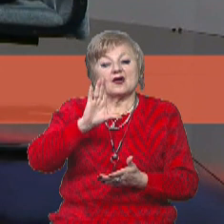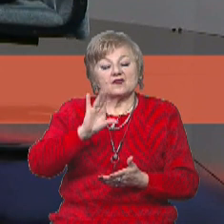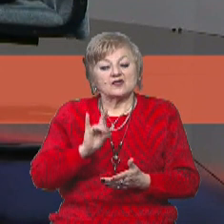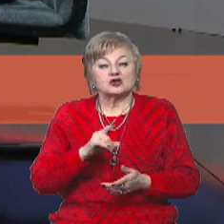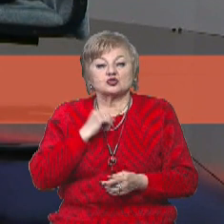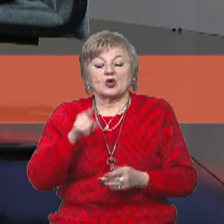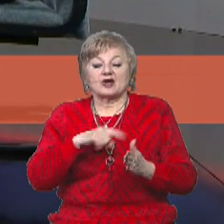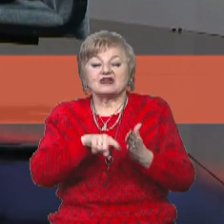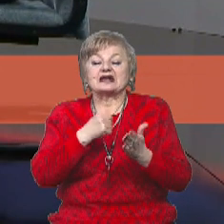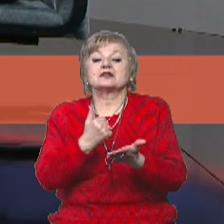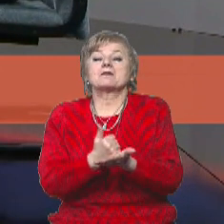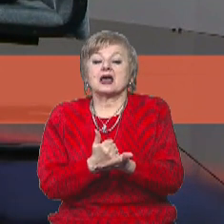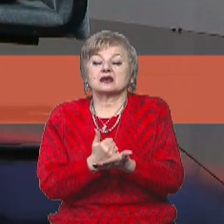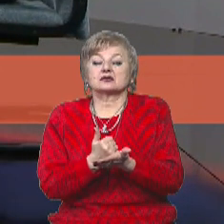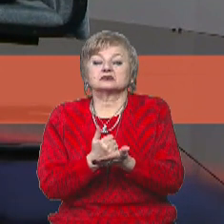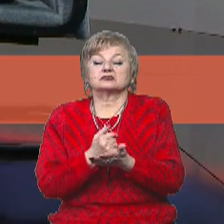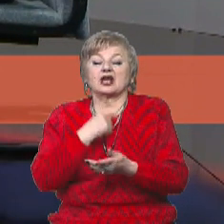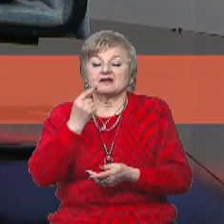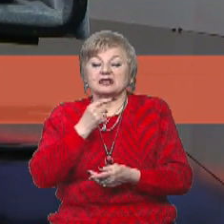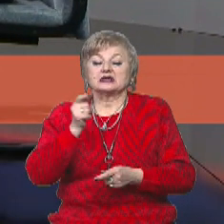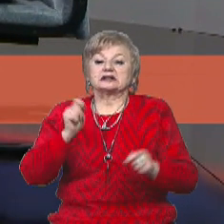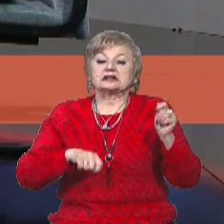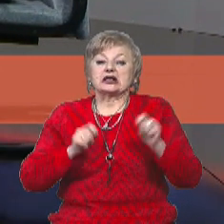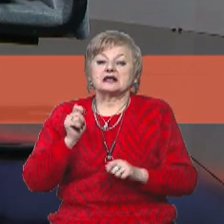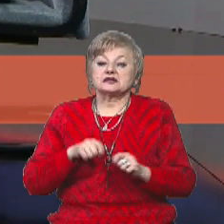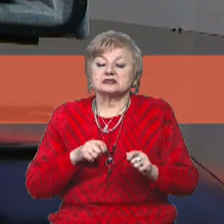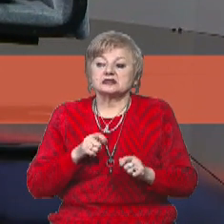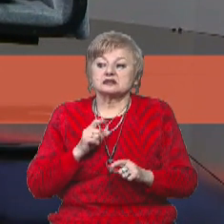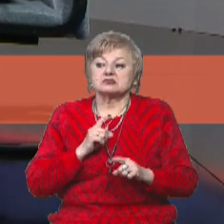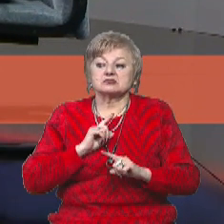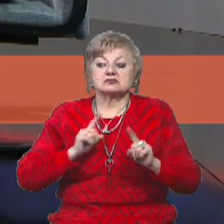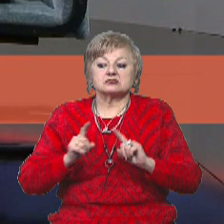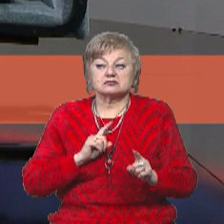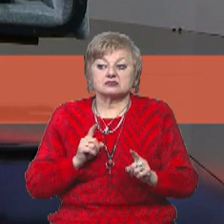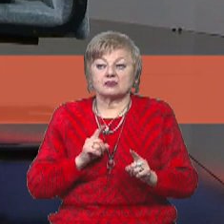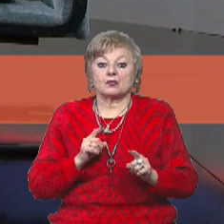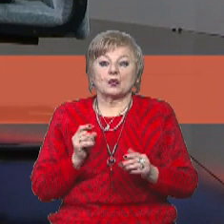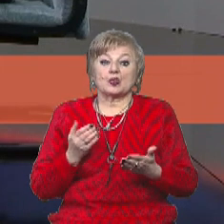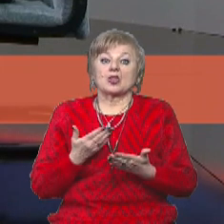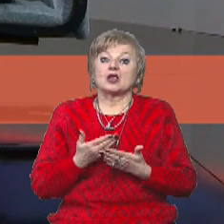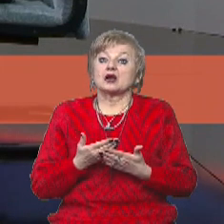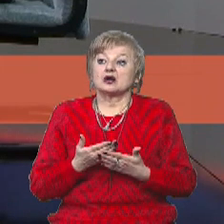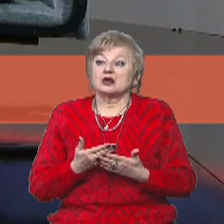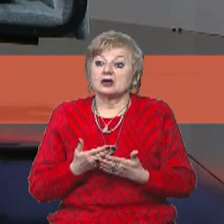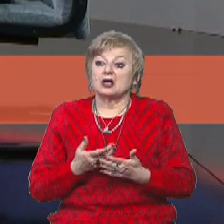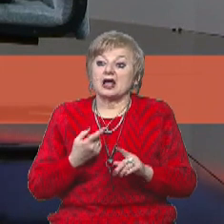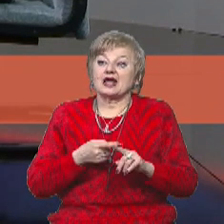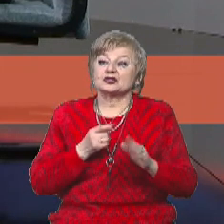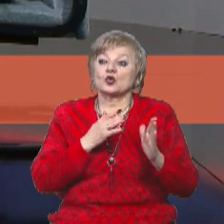говорив мер на сесії, пролунала ця ідея, щоб все-таки було сповіщення, було інформування людей, тобто була якась